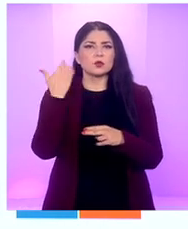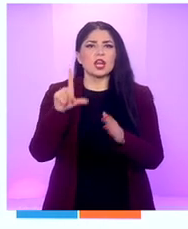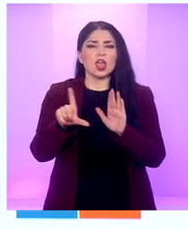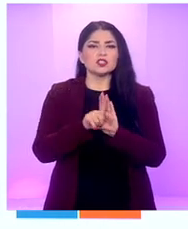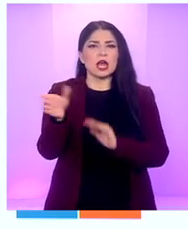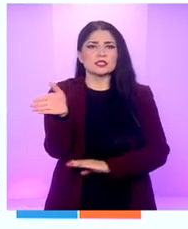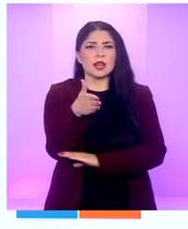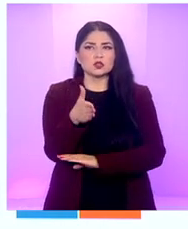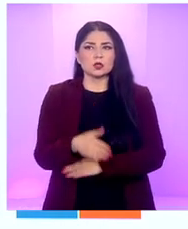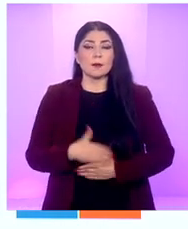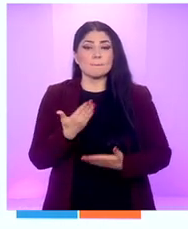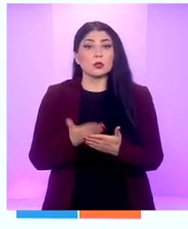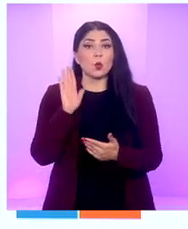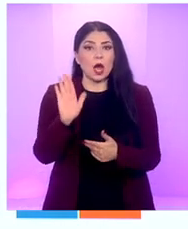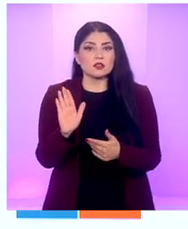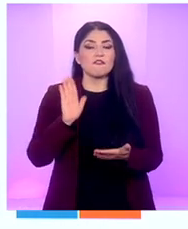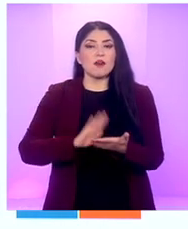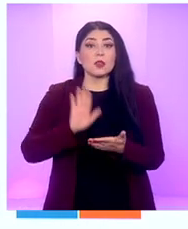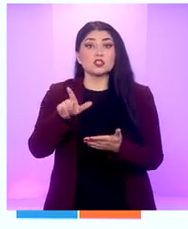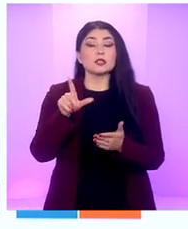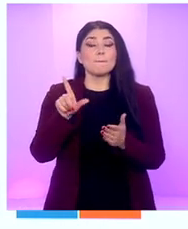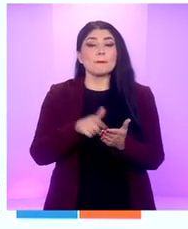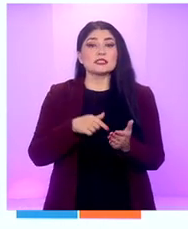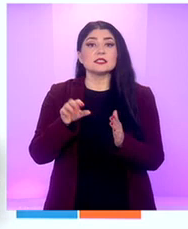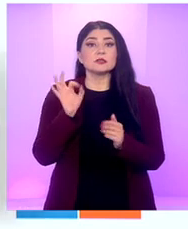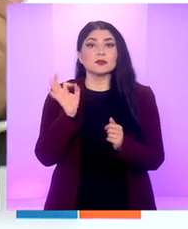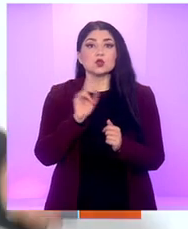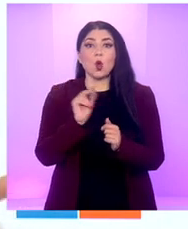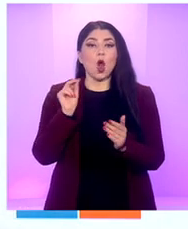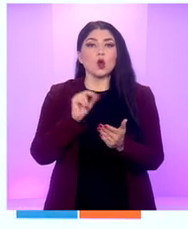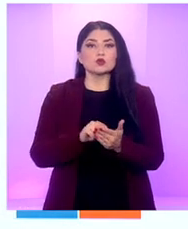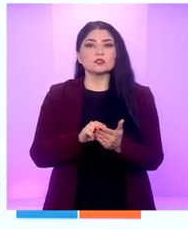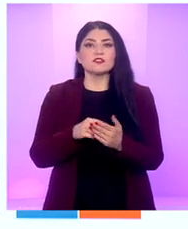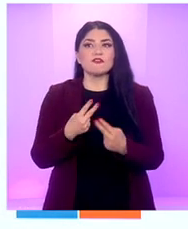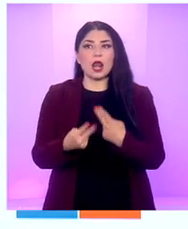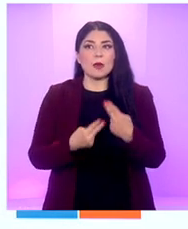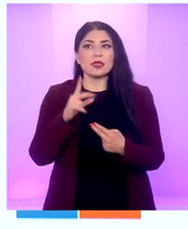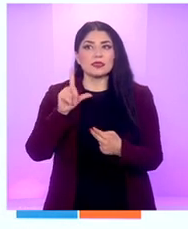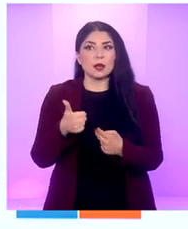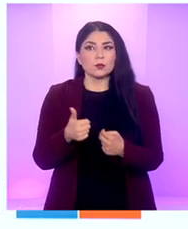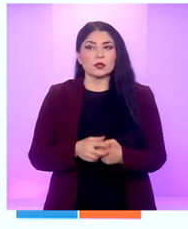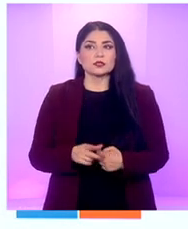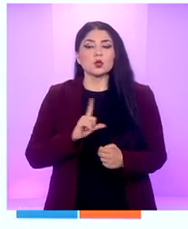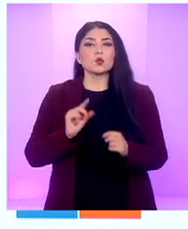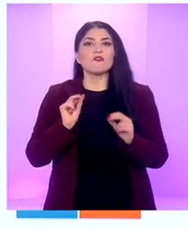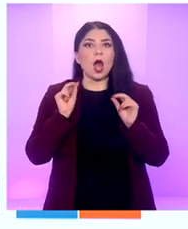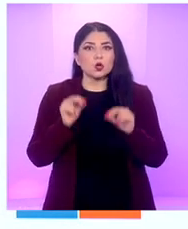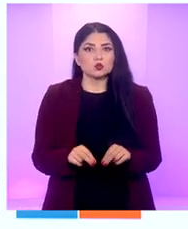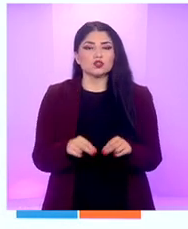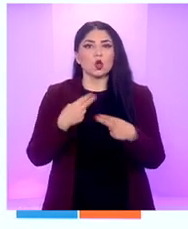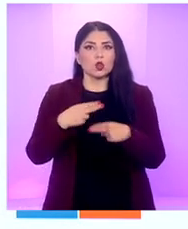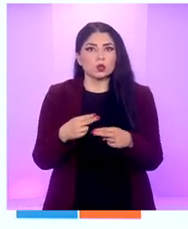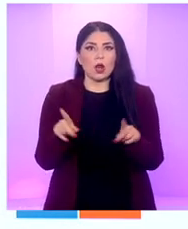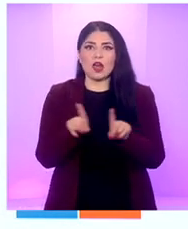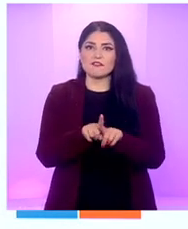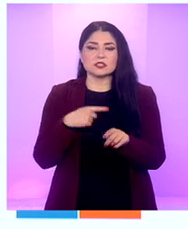legislația națională Tocmai de aceea faptul că aceste pensii speciale nu au intrat încă în vigoare trebuie să ne asigurăm că nici nu se va întâmpla lucrul